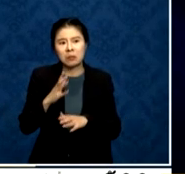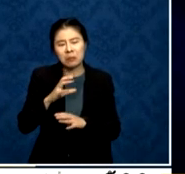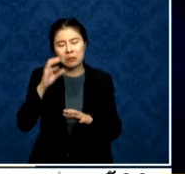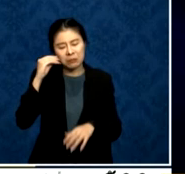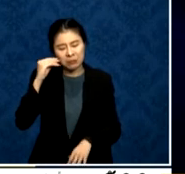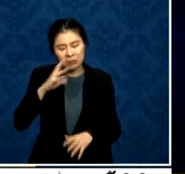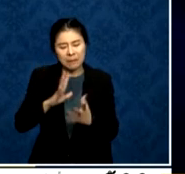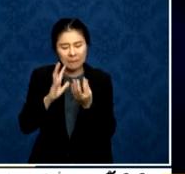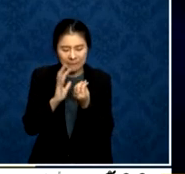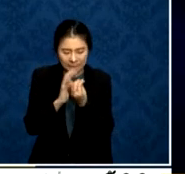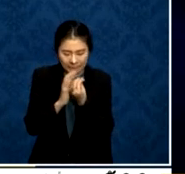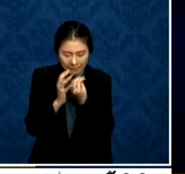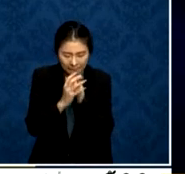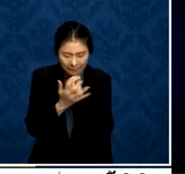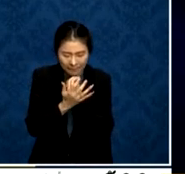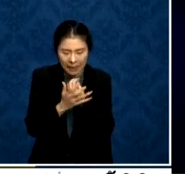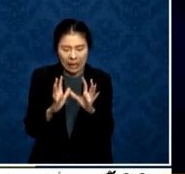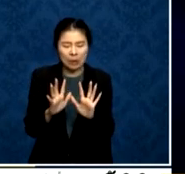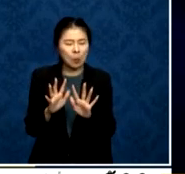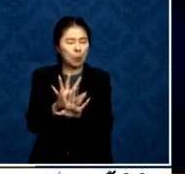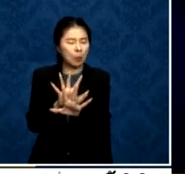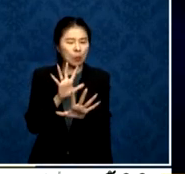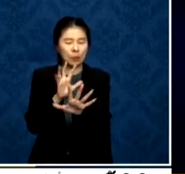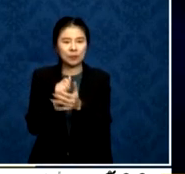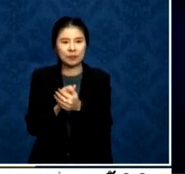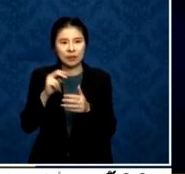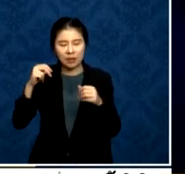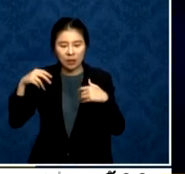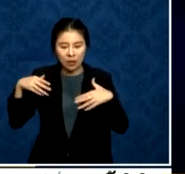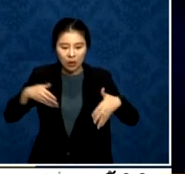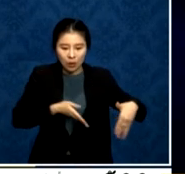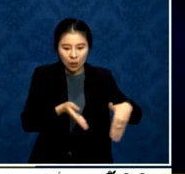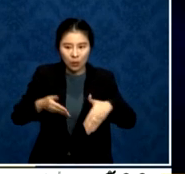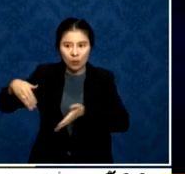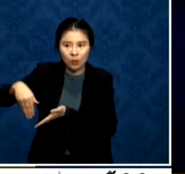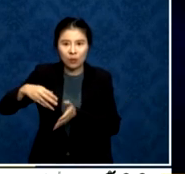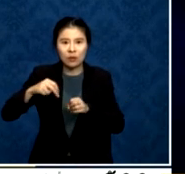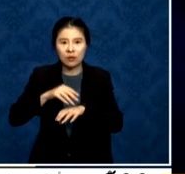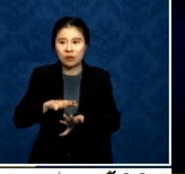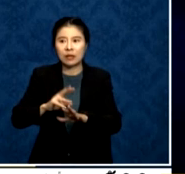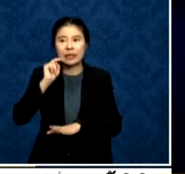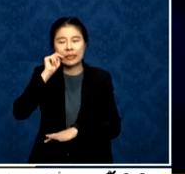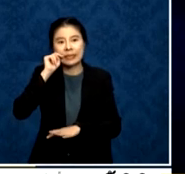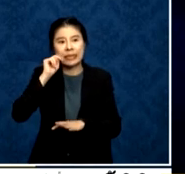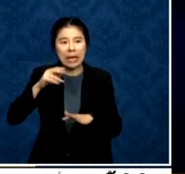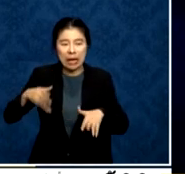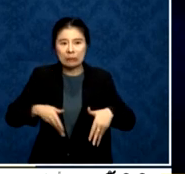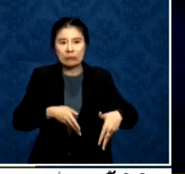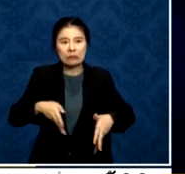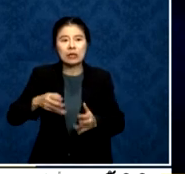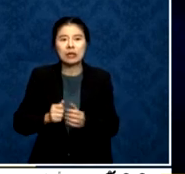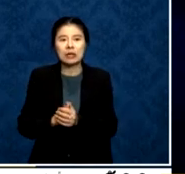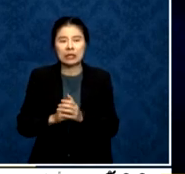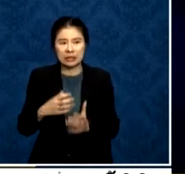ี่หลายร้ทรัษ์มาจากโงต่ๆ ลงสู่ไปน้ำและทางหลาย 10 กิโลเมตรนะครับ ถเวไดยครั ที่ทางร